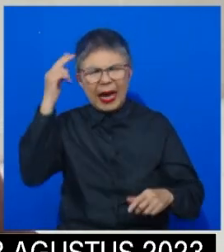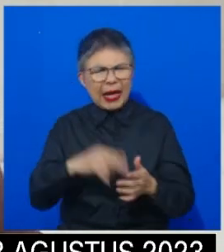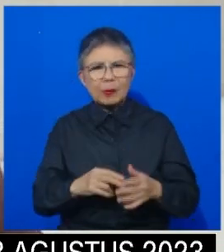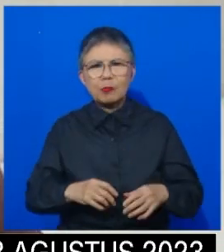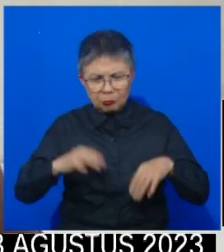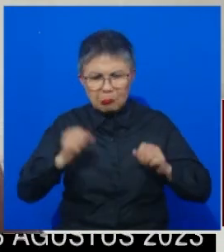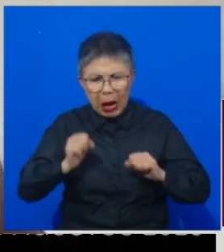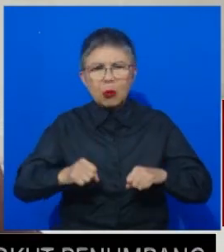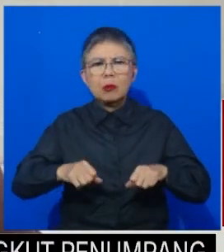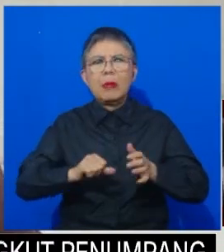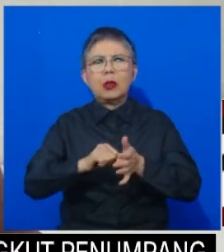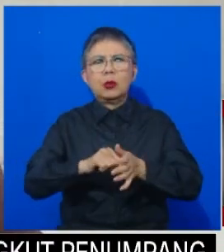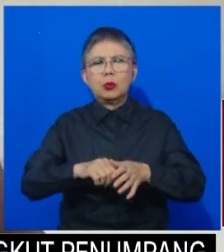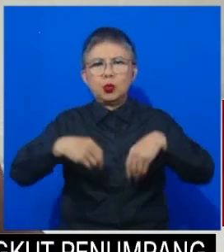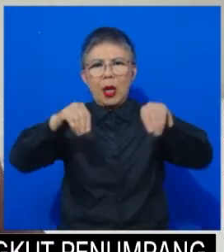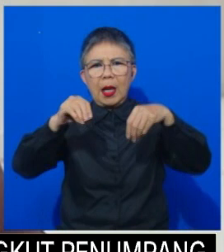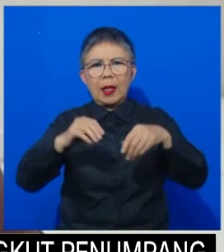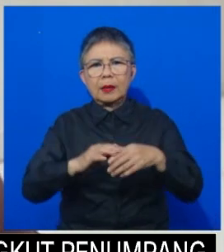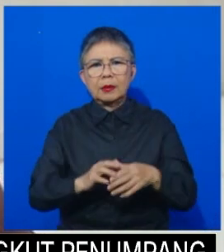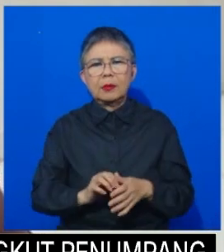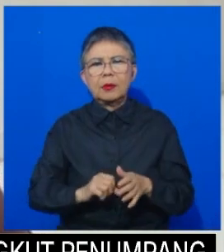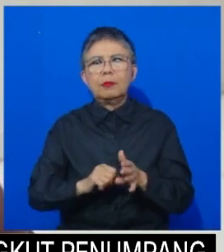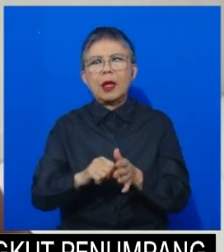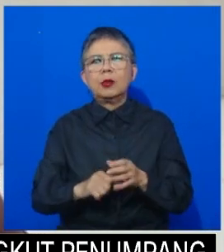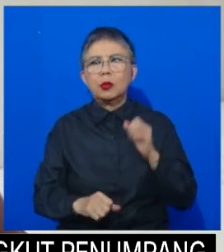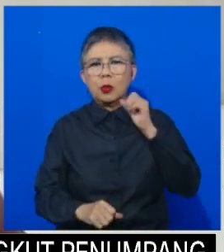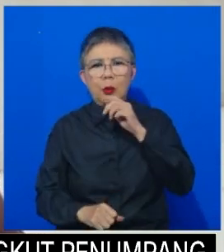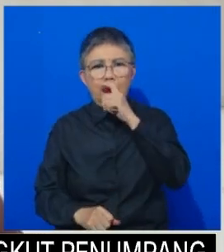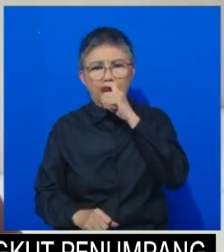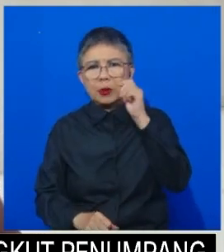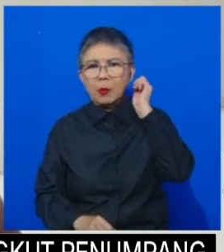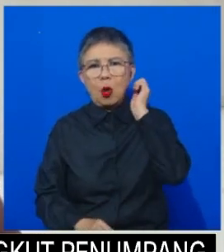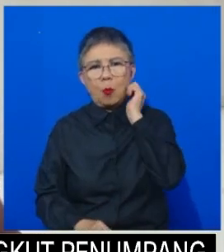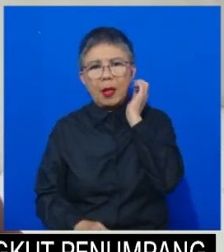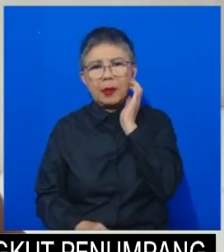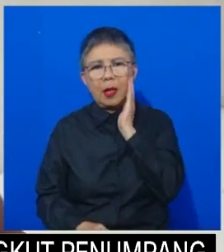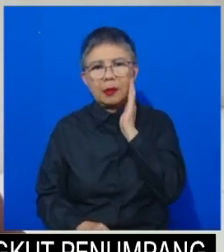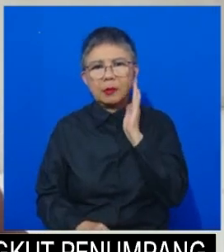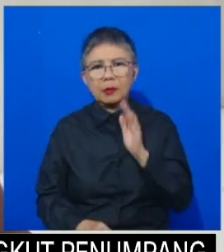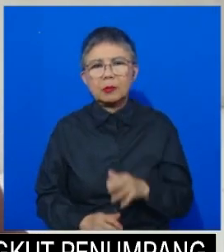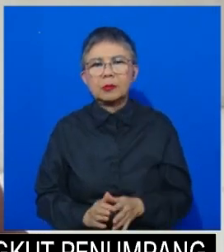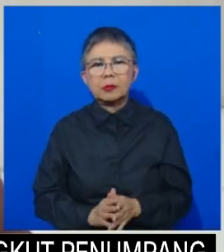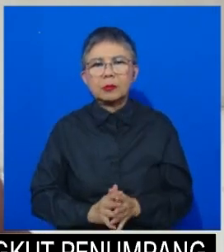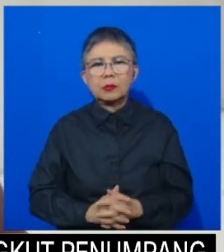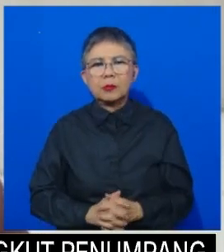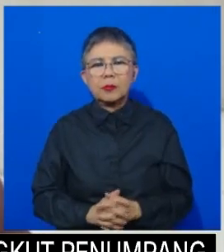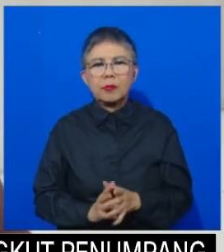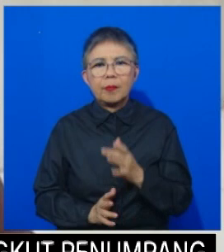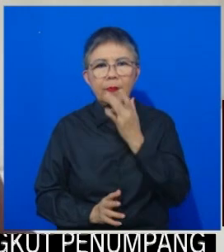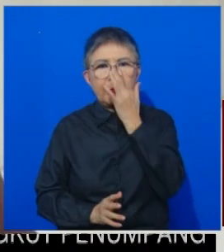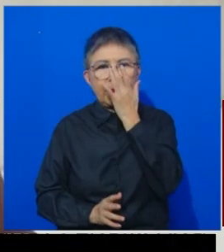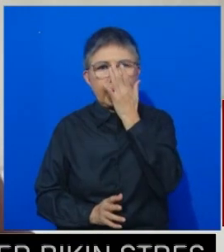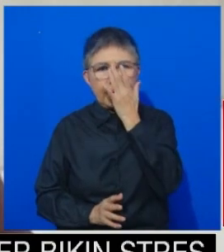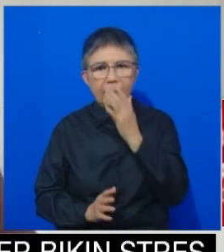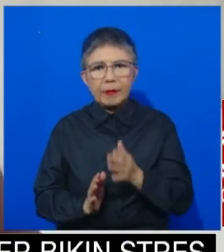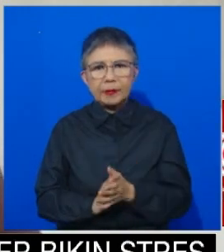Mas. Tekadnya besar untuk bisa membantu ayahnya, untuk biaya berobat riwa-riwi ke rumah sakit, dia itu besar.